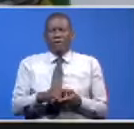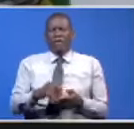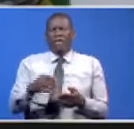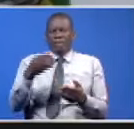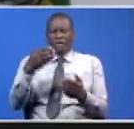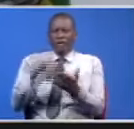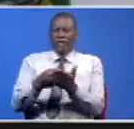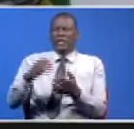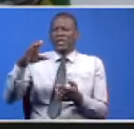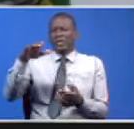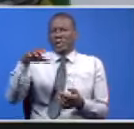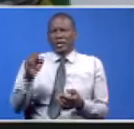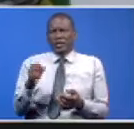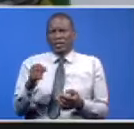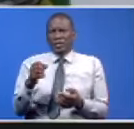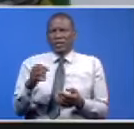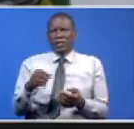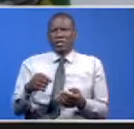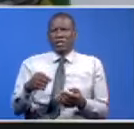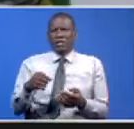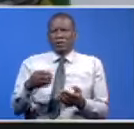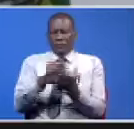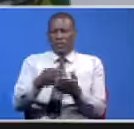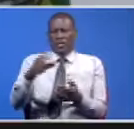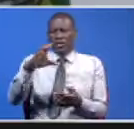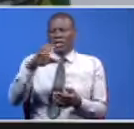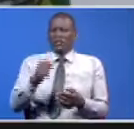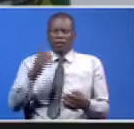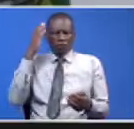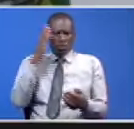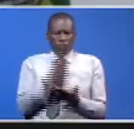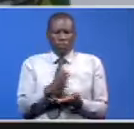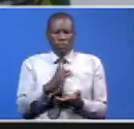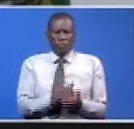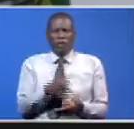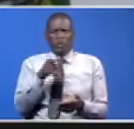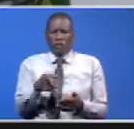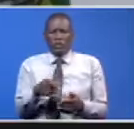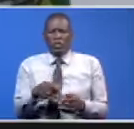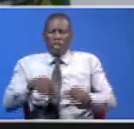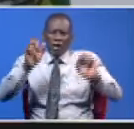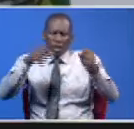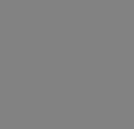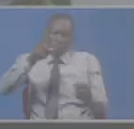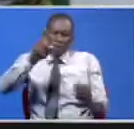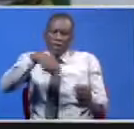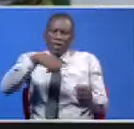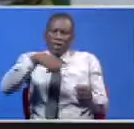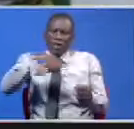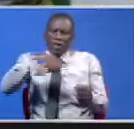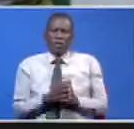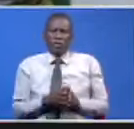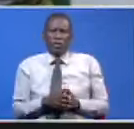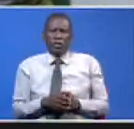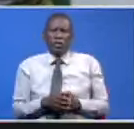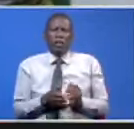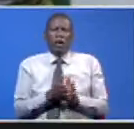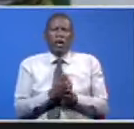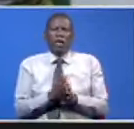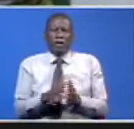fedha John Badi ameweza kutoa hakiki kwamba jambo hili limeweza kufanyika. Kwa hivyo limeafiki. Na hilo